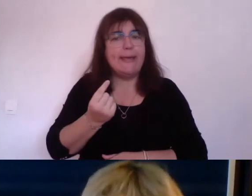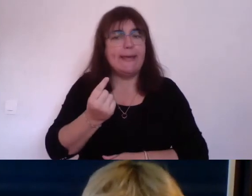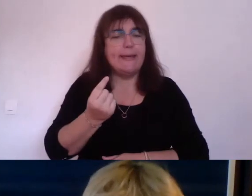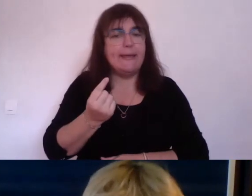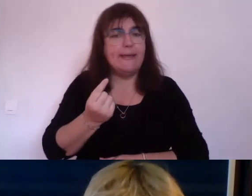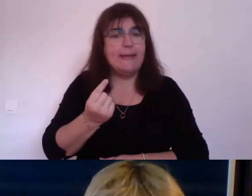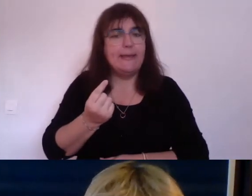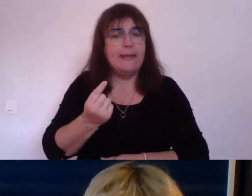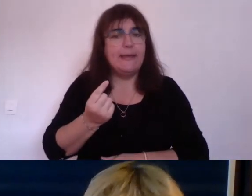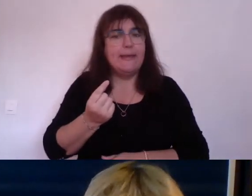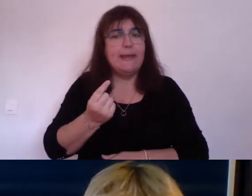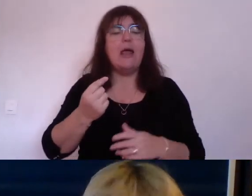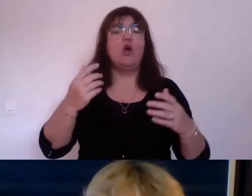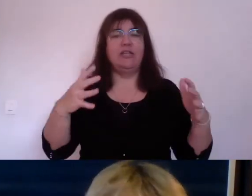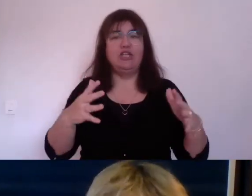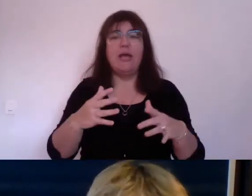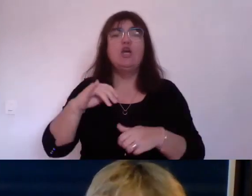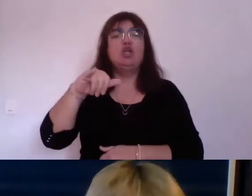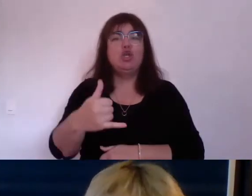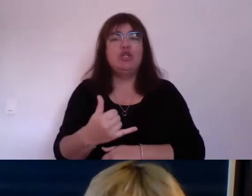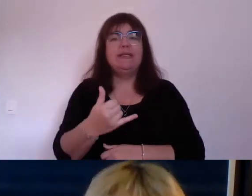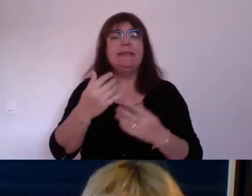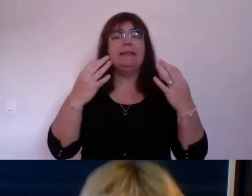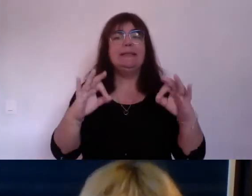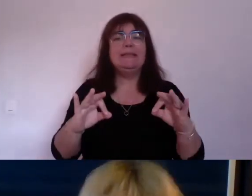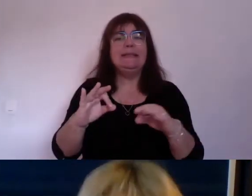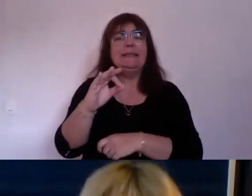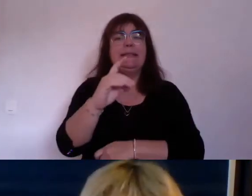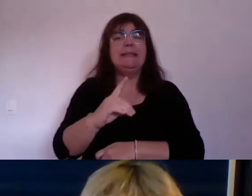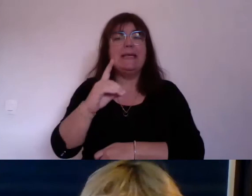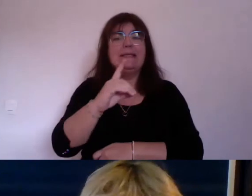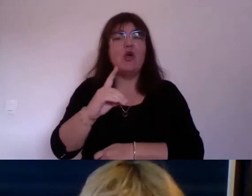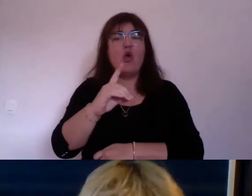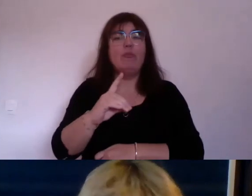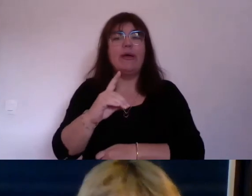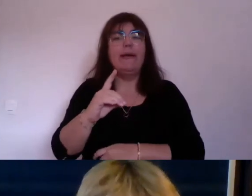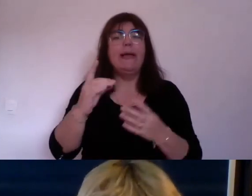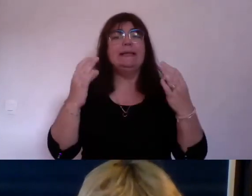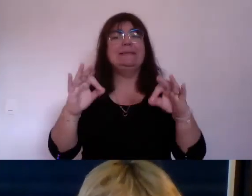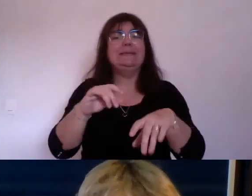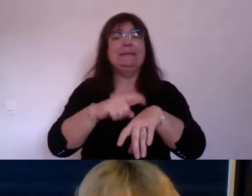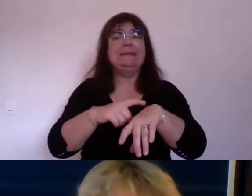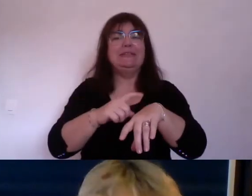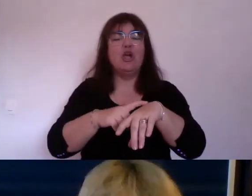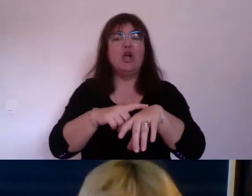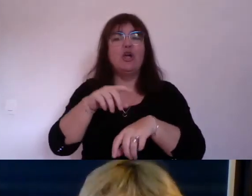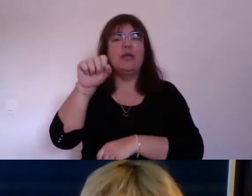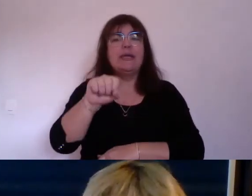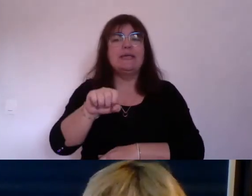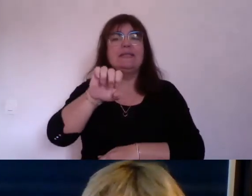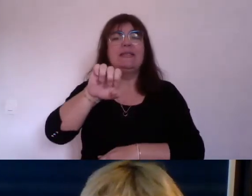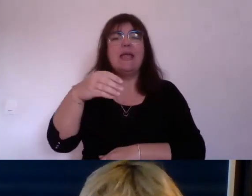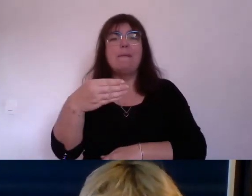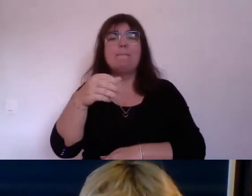le jeudi 10 décembre à 10h. Il s'agit de Sémaphore. Sémaphore, qui est le collectif national des droits